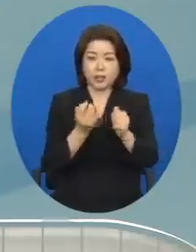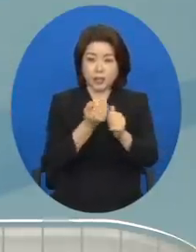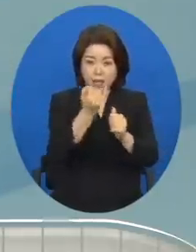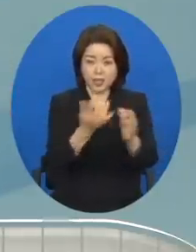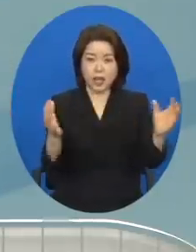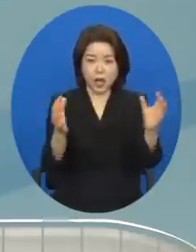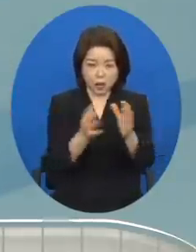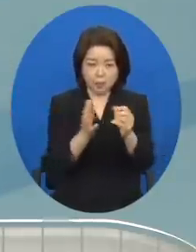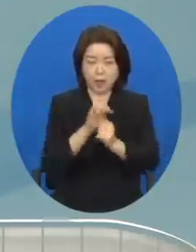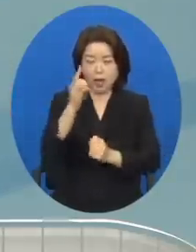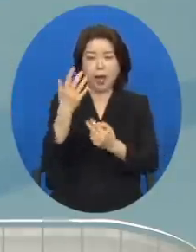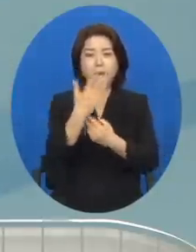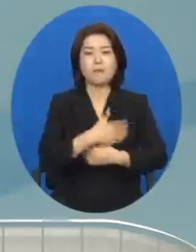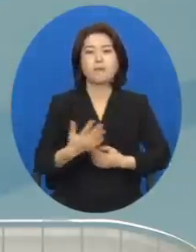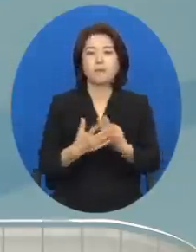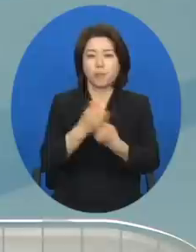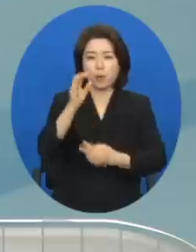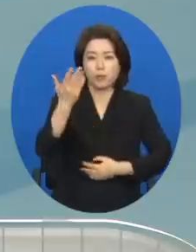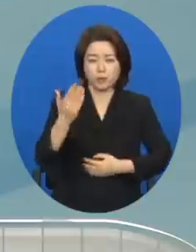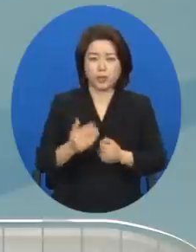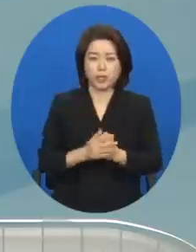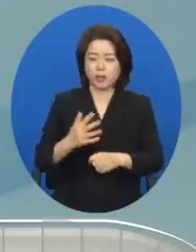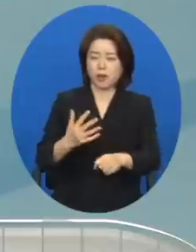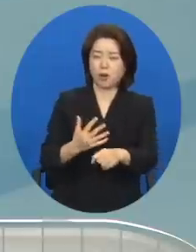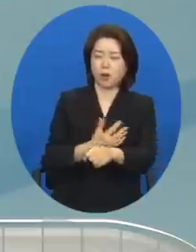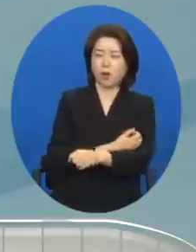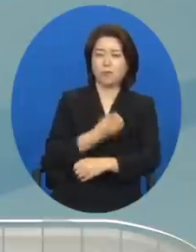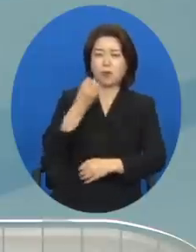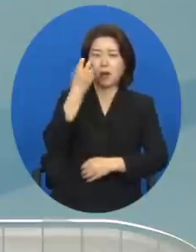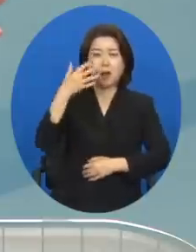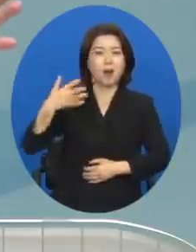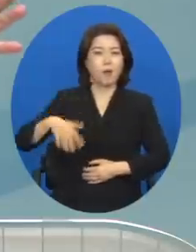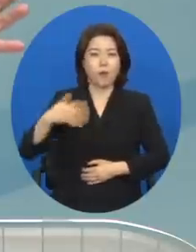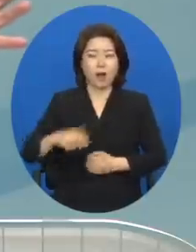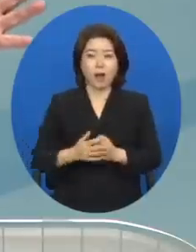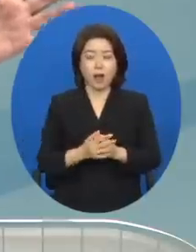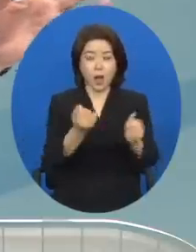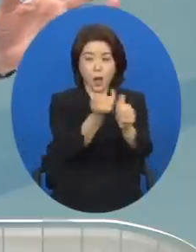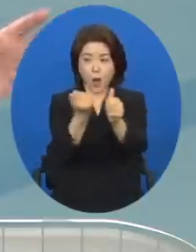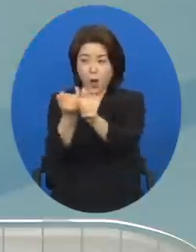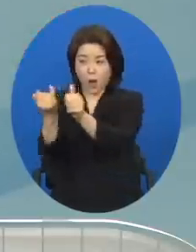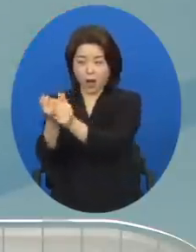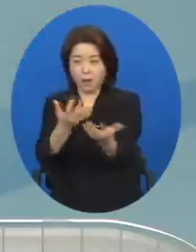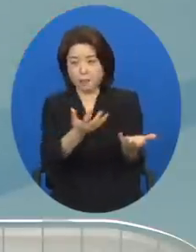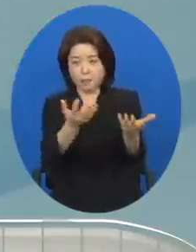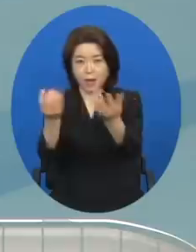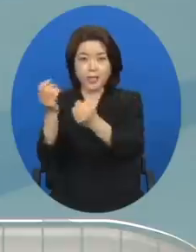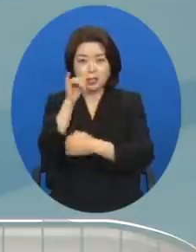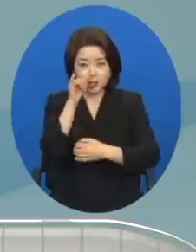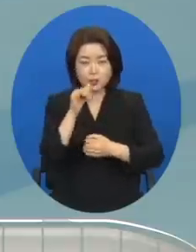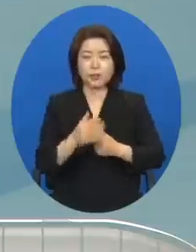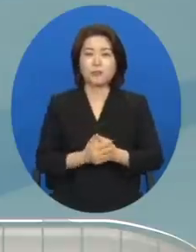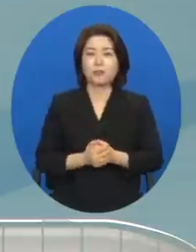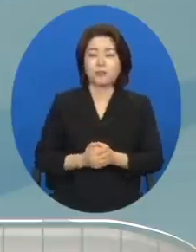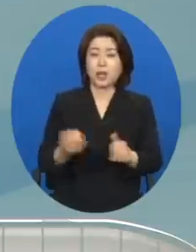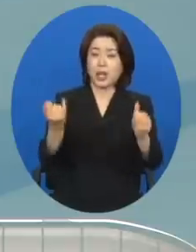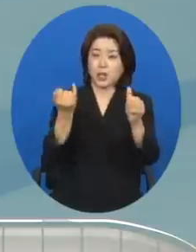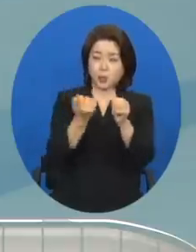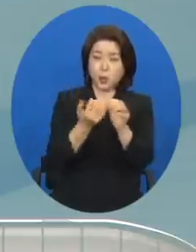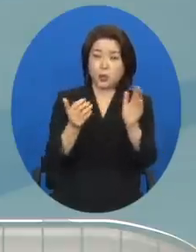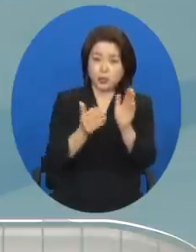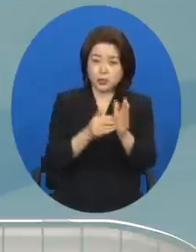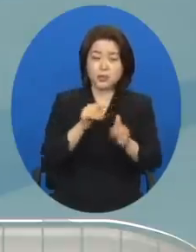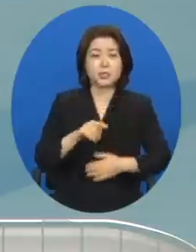몸을 이룰지로다. 이거 엄청난 신비죠. 여기도 결혼하신 분들 많으시겠지만 결혼했다는